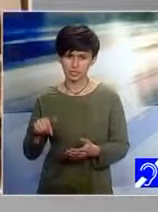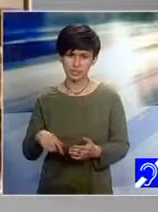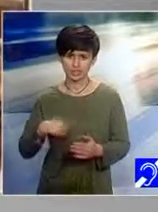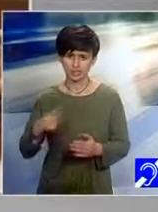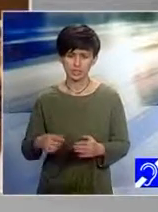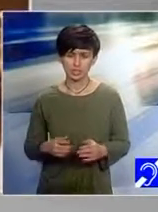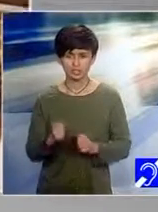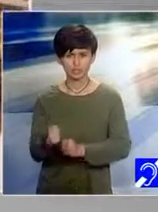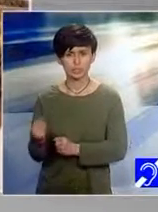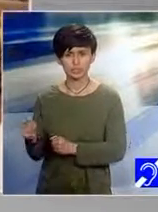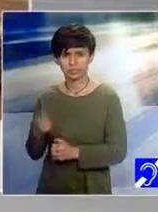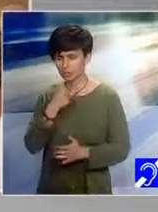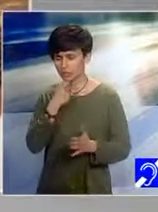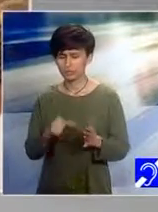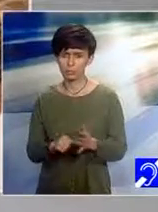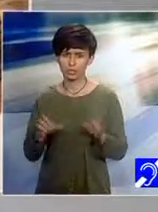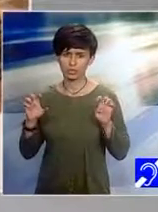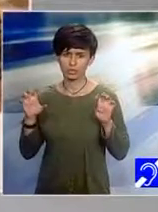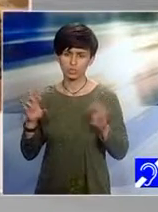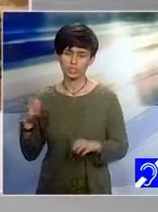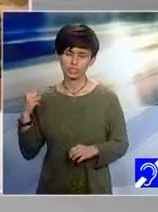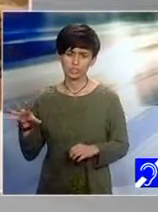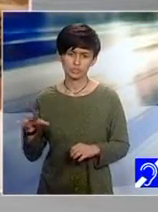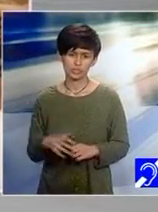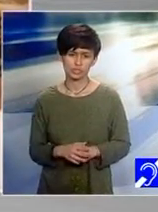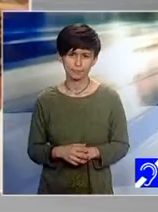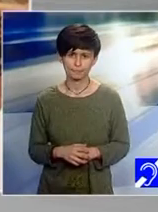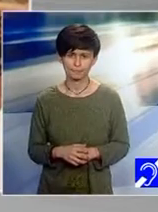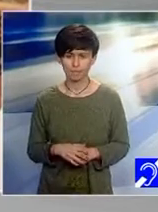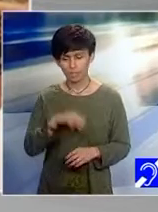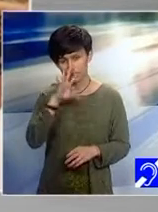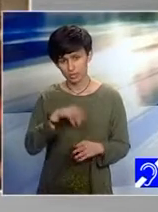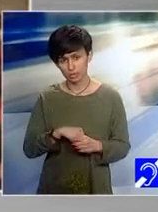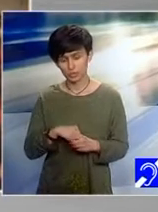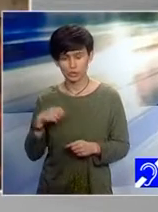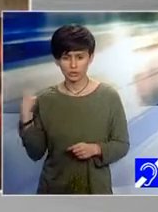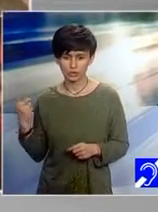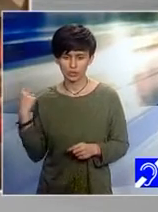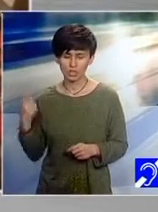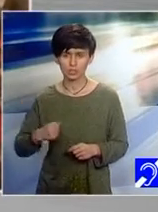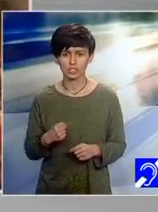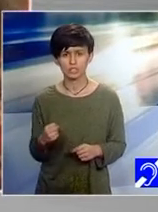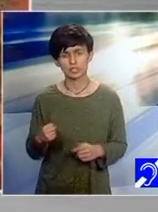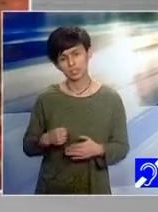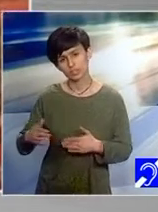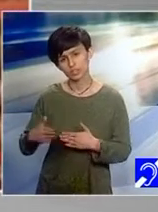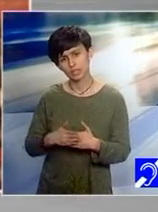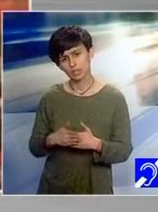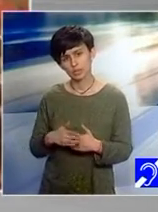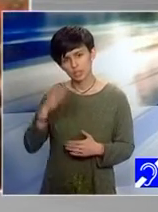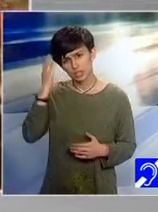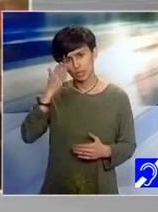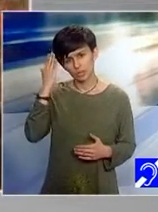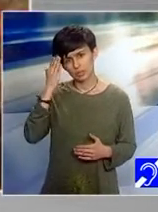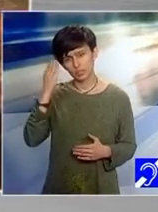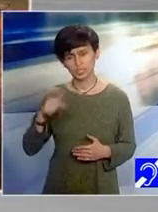din 1915. Cu timpul, locuitorii orașului și ai comunelor limitrofe au deprins acest